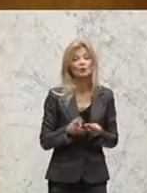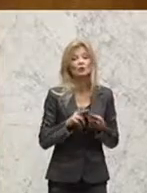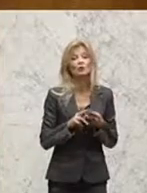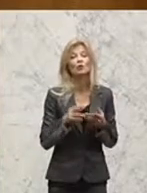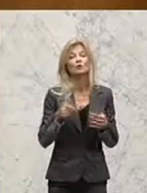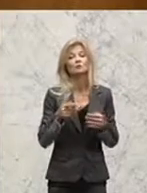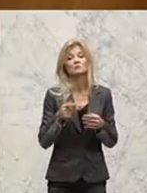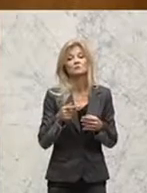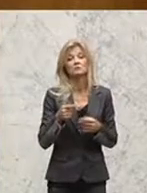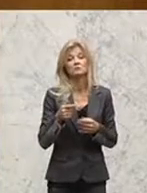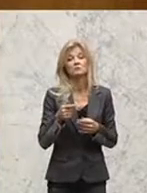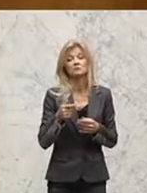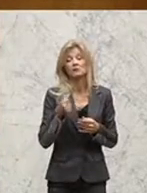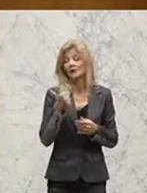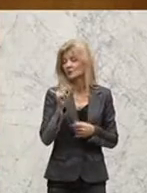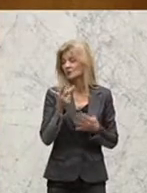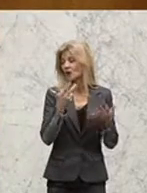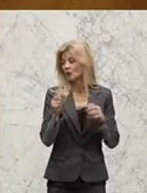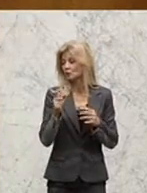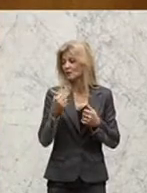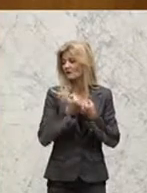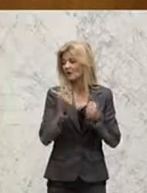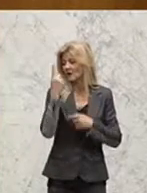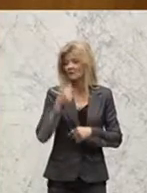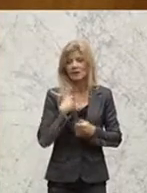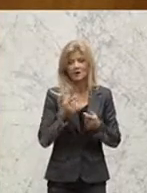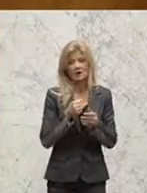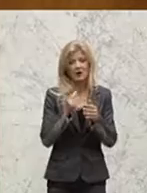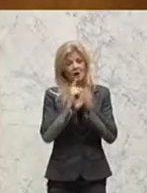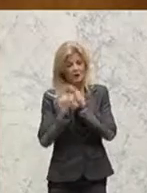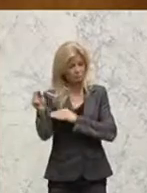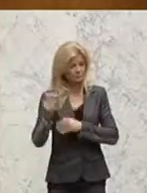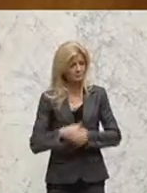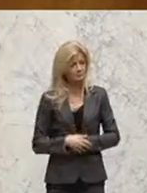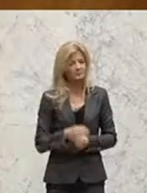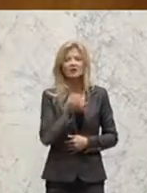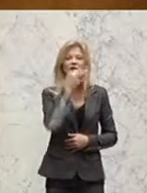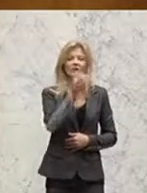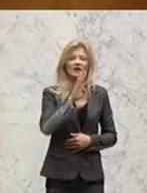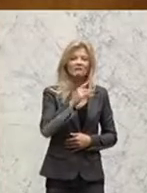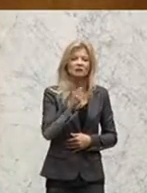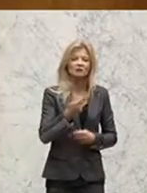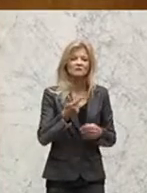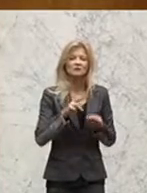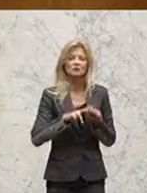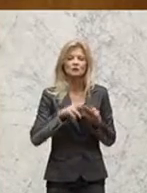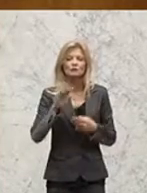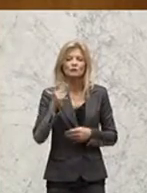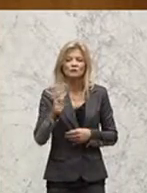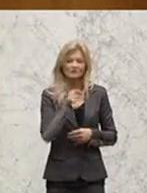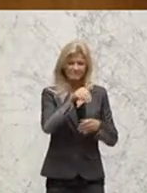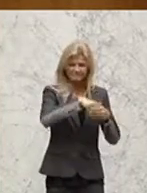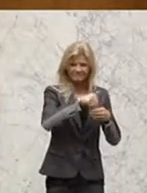Ausreisen. Frage 24 und 25, da geht es um die 10 festgenommenen